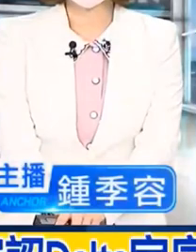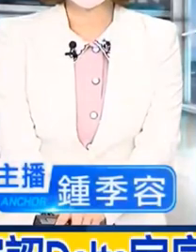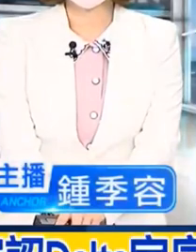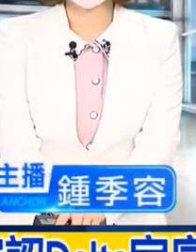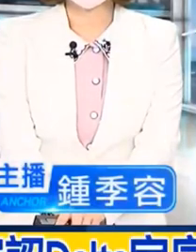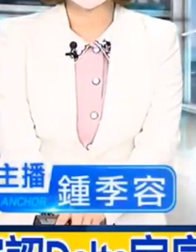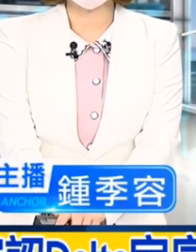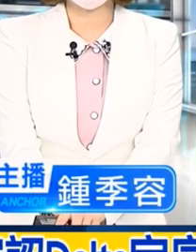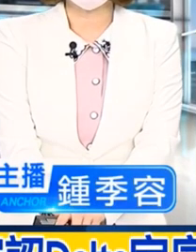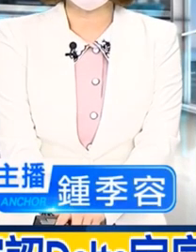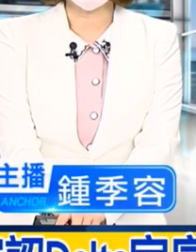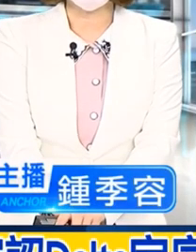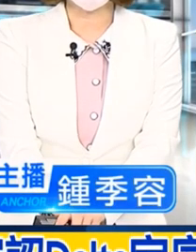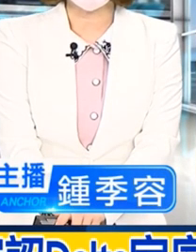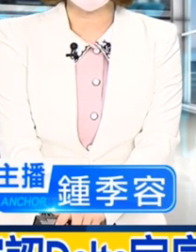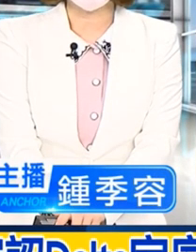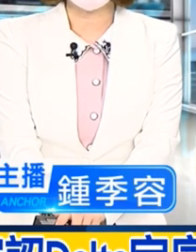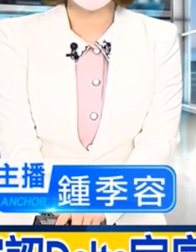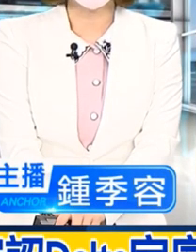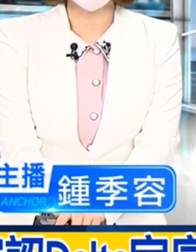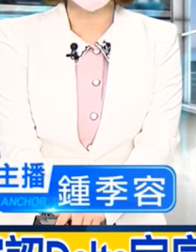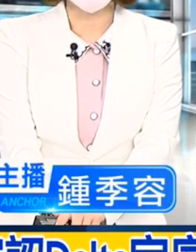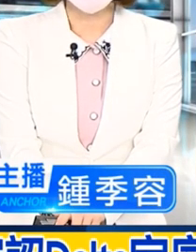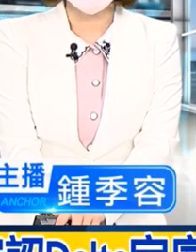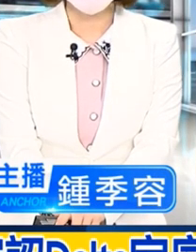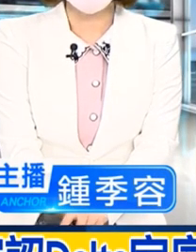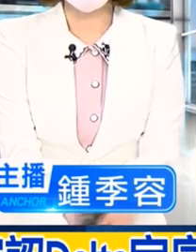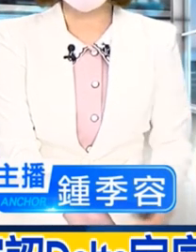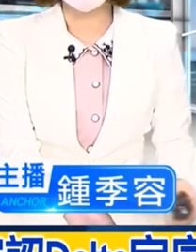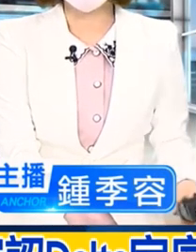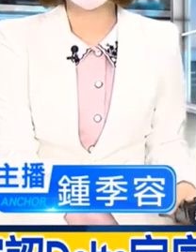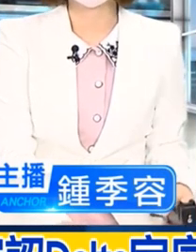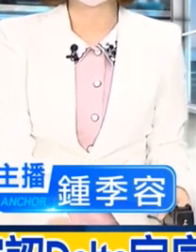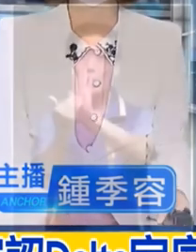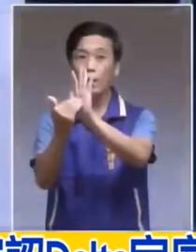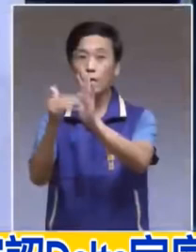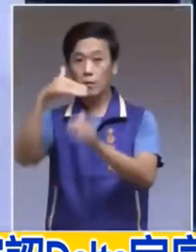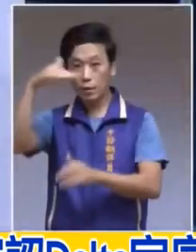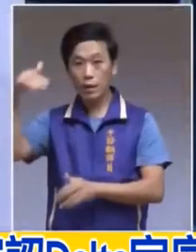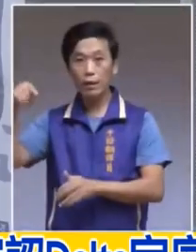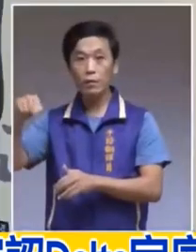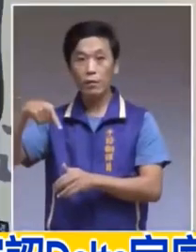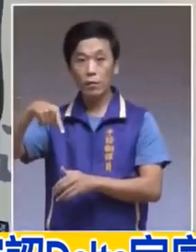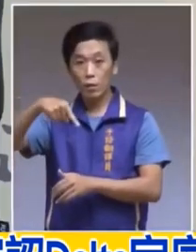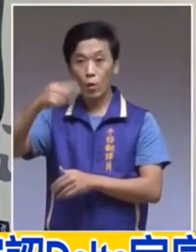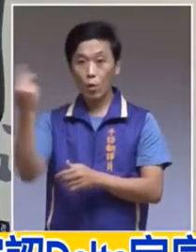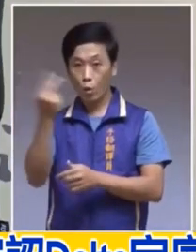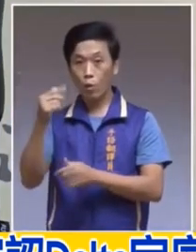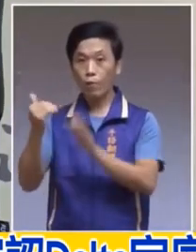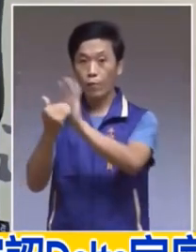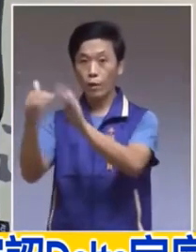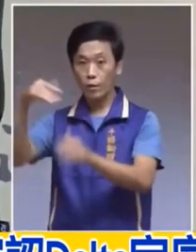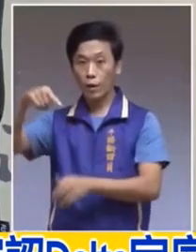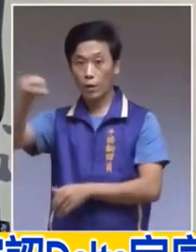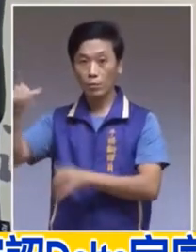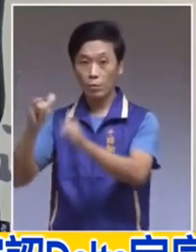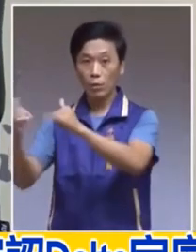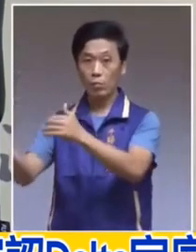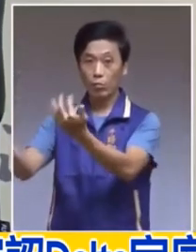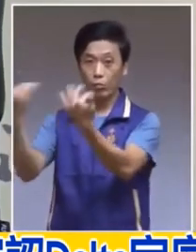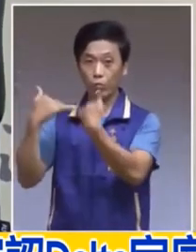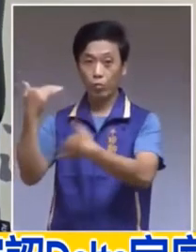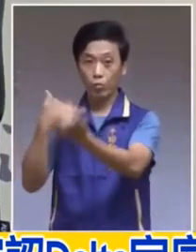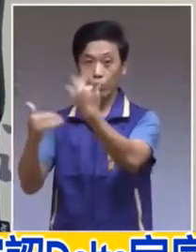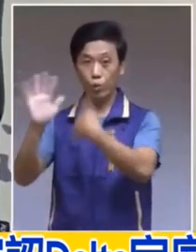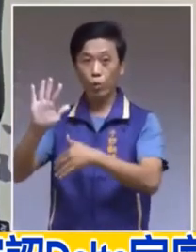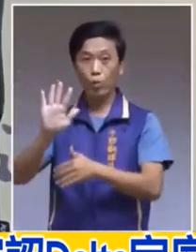来看到 Delta 病毒入侵屏东，今天屏东县潘孟安有最新说法，带你来看。 冈山的人到访，那不管是活动或